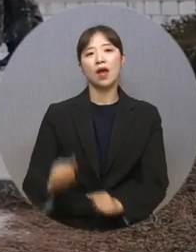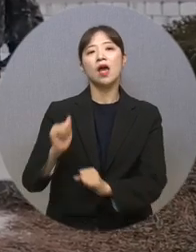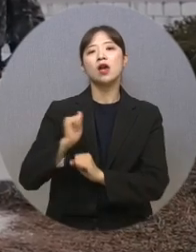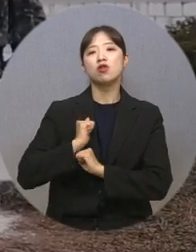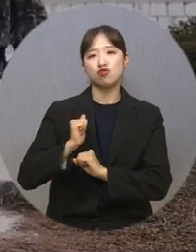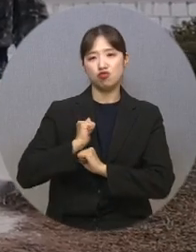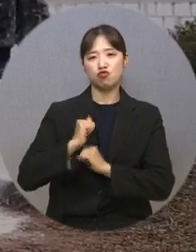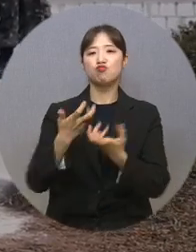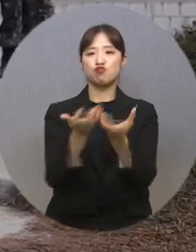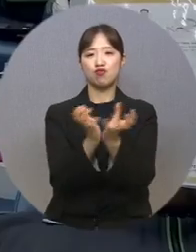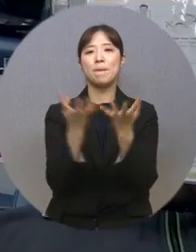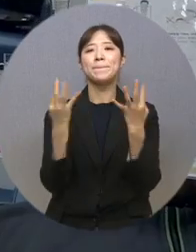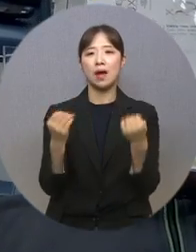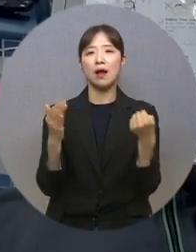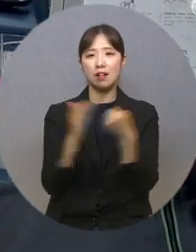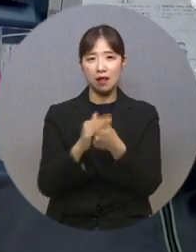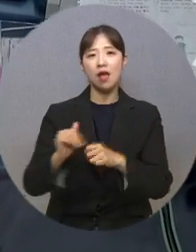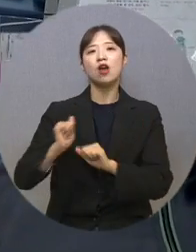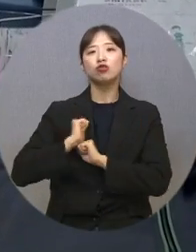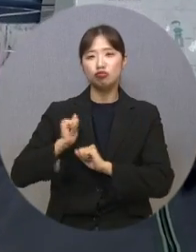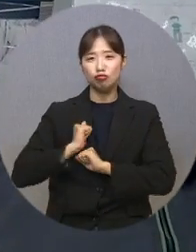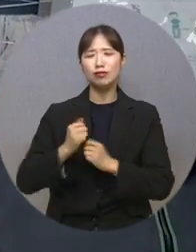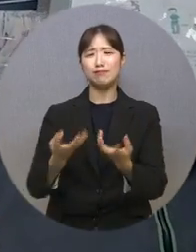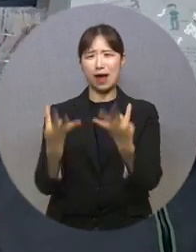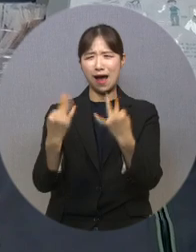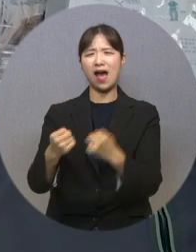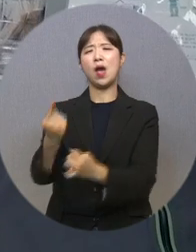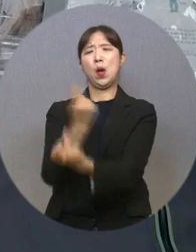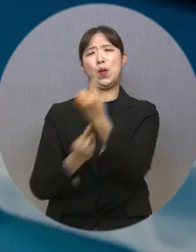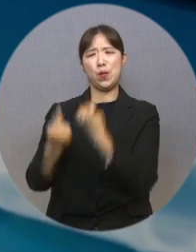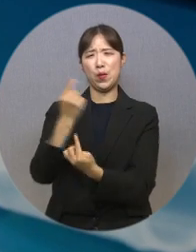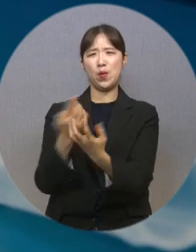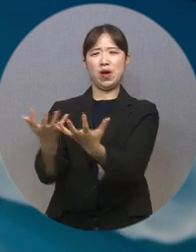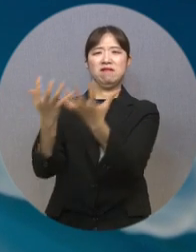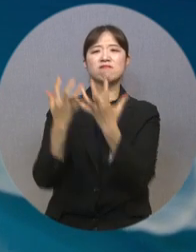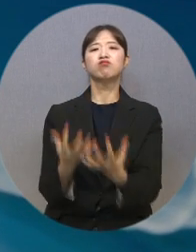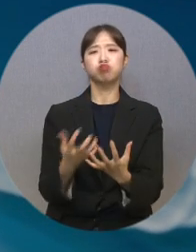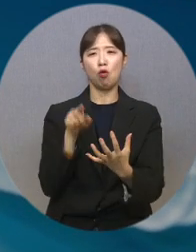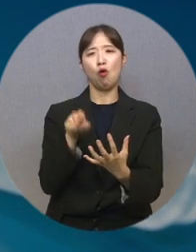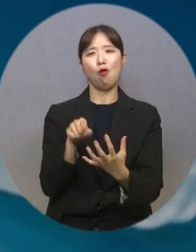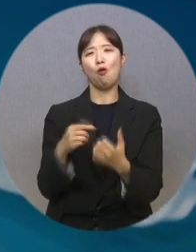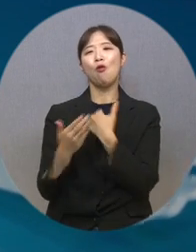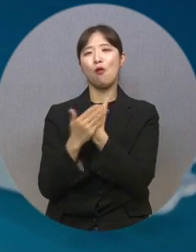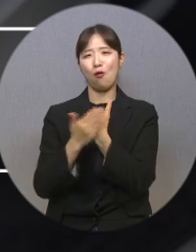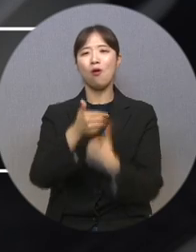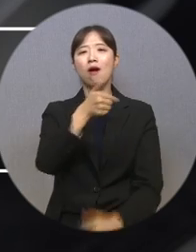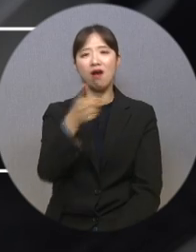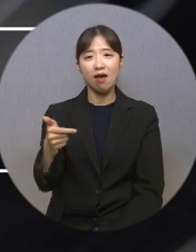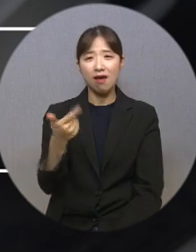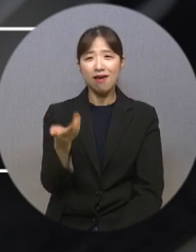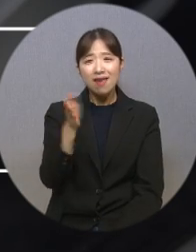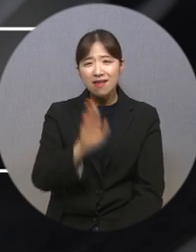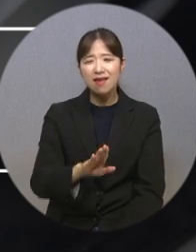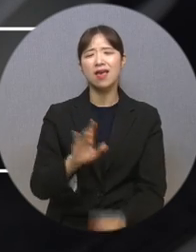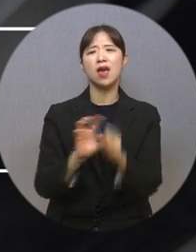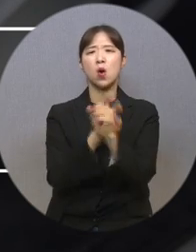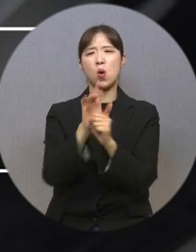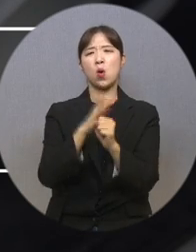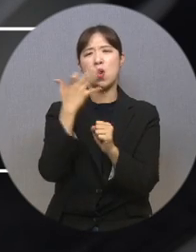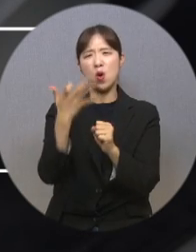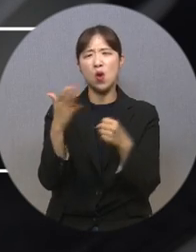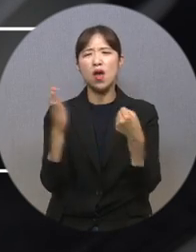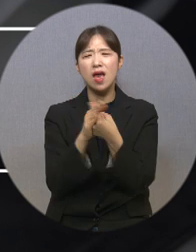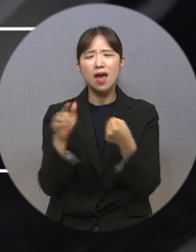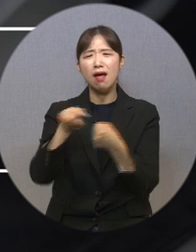많은 강원 지역의 특성상 군인들의 단체 헌혈이 강원도 내에서 많은 헌혈량을 담당해왔습니다. 코로나19 사태로 인해 단체